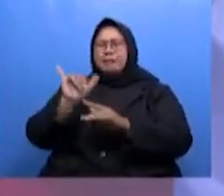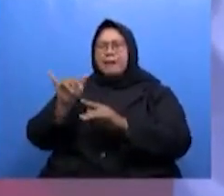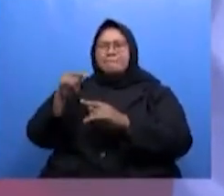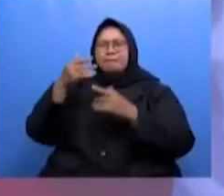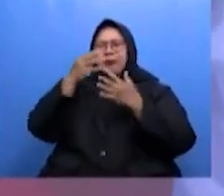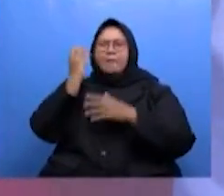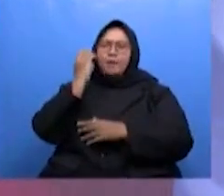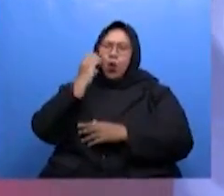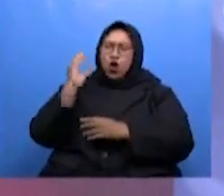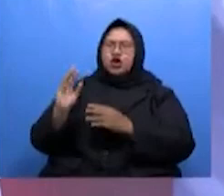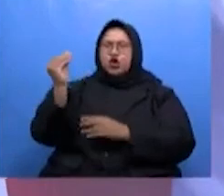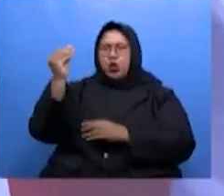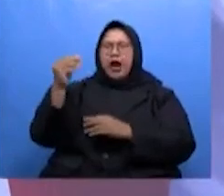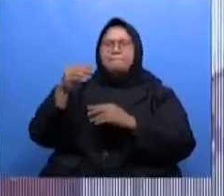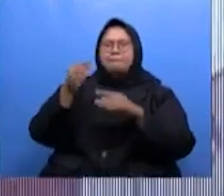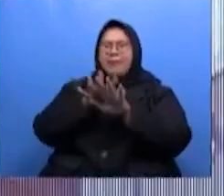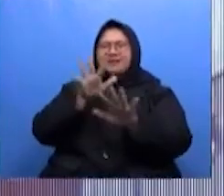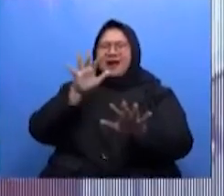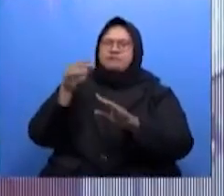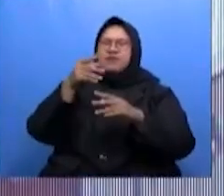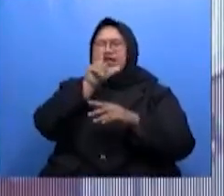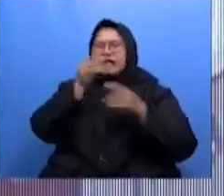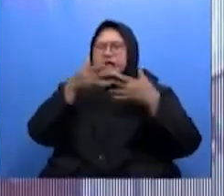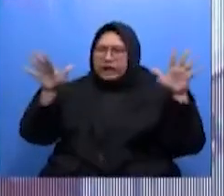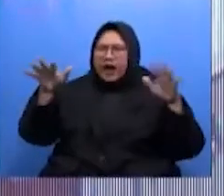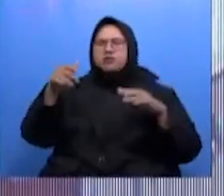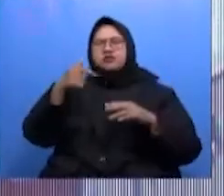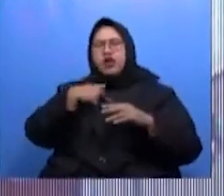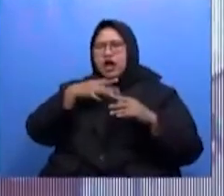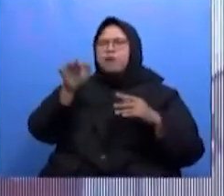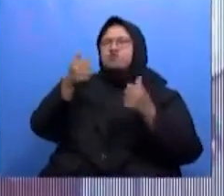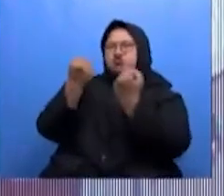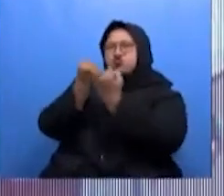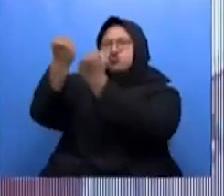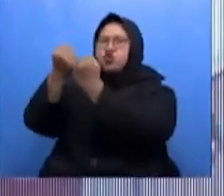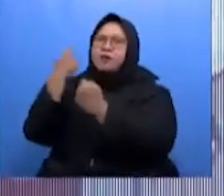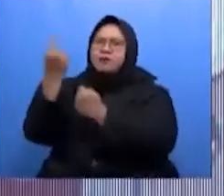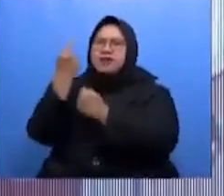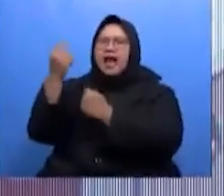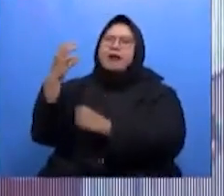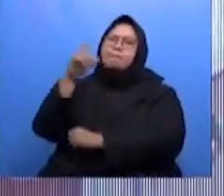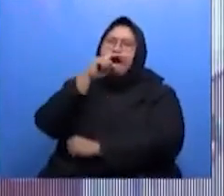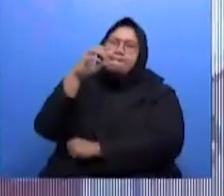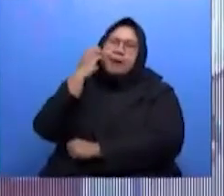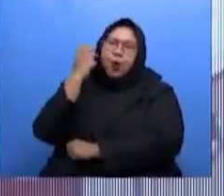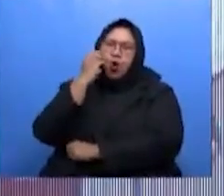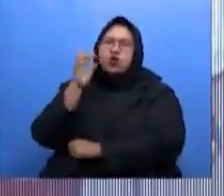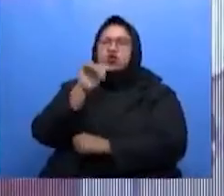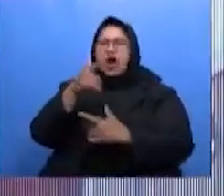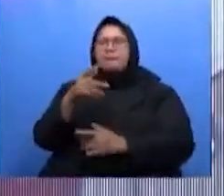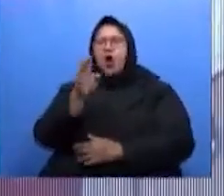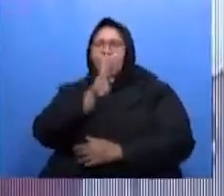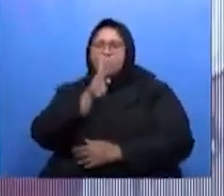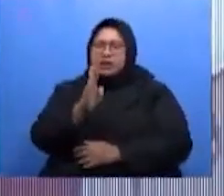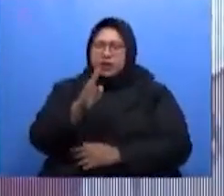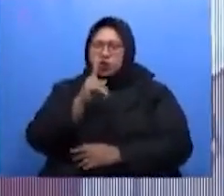Banten Insyaallah kami akan membersamai keberhasilan pemerintahan Pak Probo ke depan dengan menjaga komitmen untuk